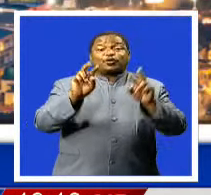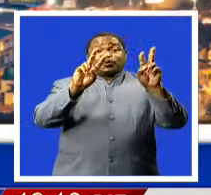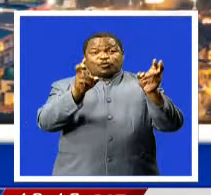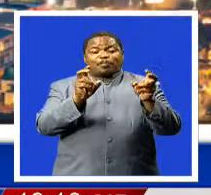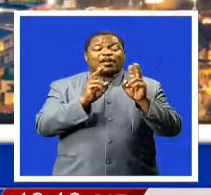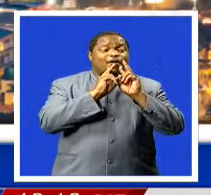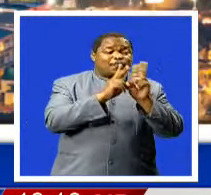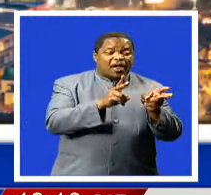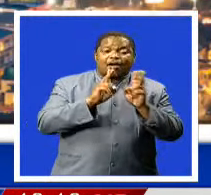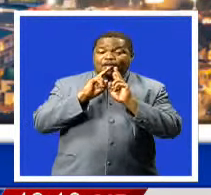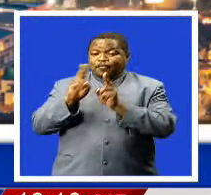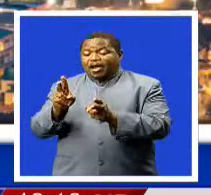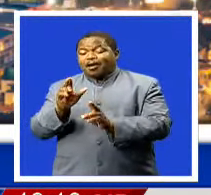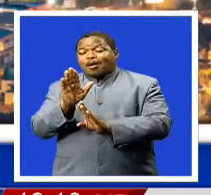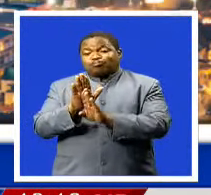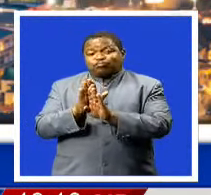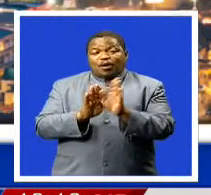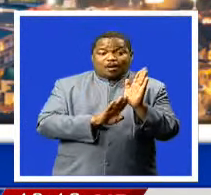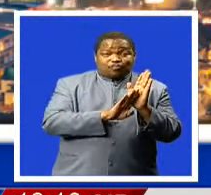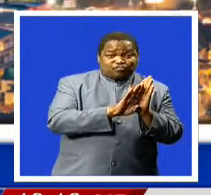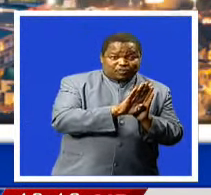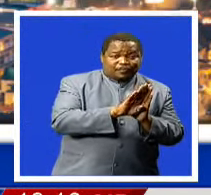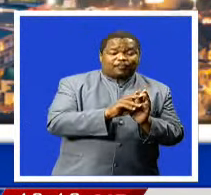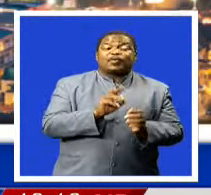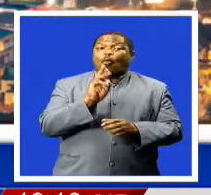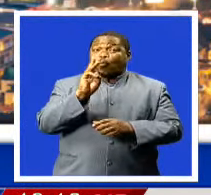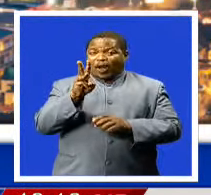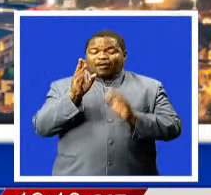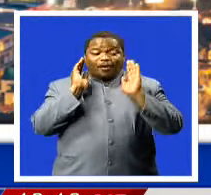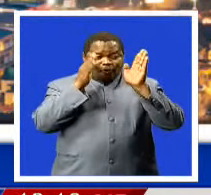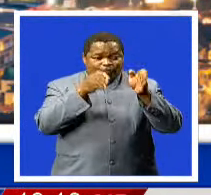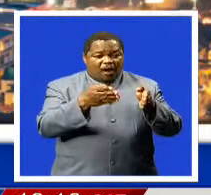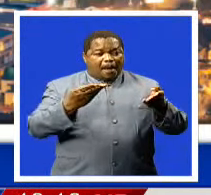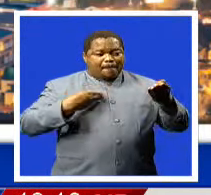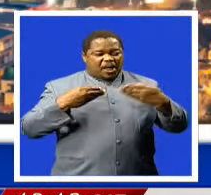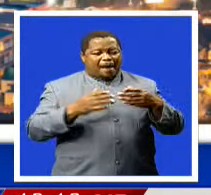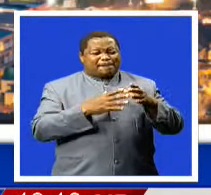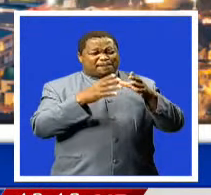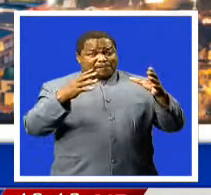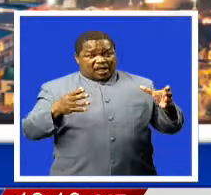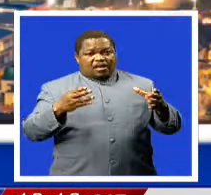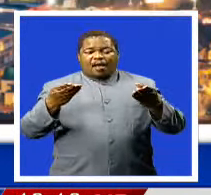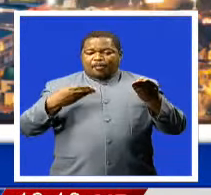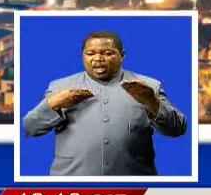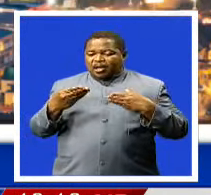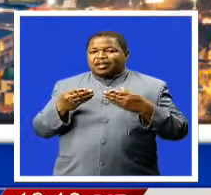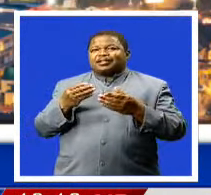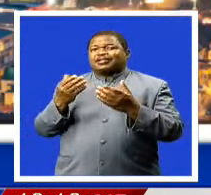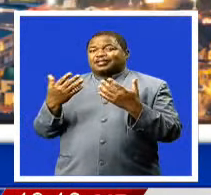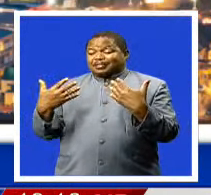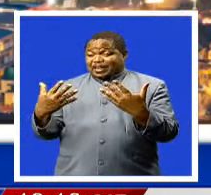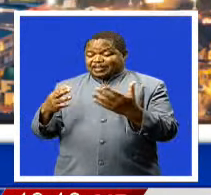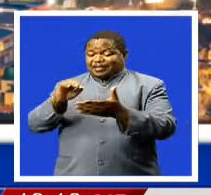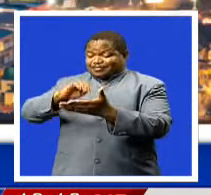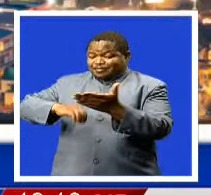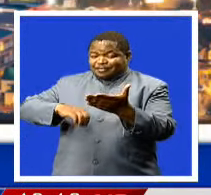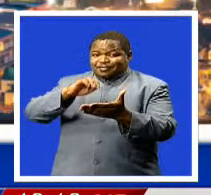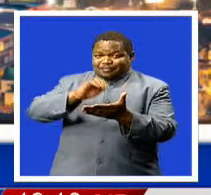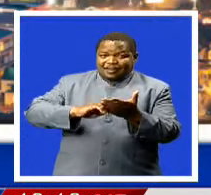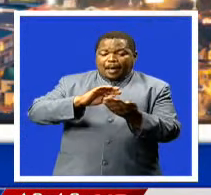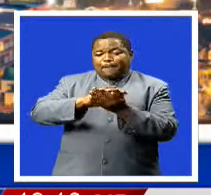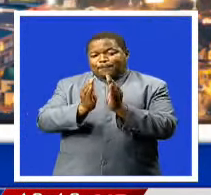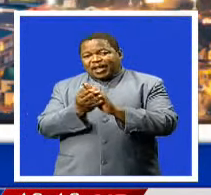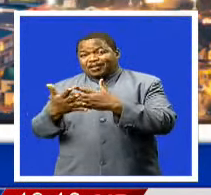emabhizinisi lamakhulu kuphela kulolu hlangothi kodwa itawuphinze isite bosomabhizinisi labenda imisebenzi yetandla lokuvakale